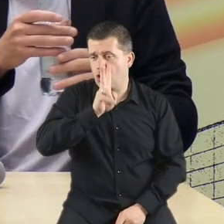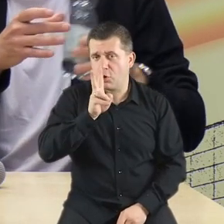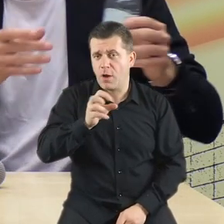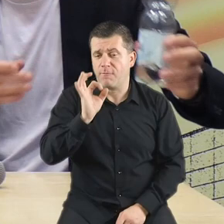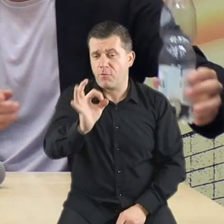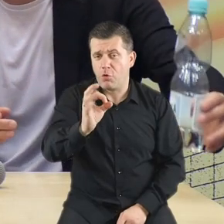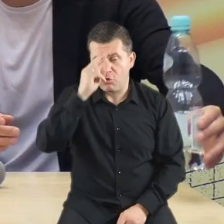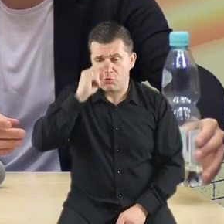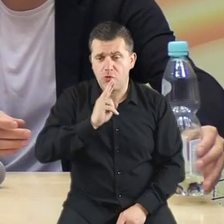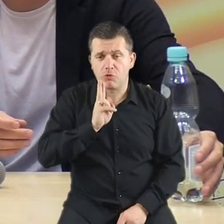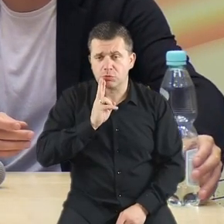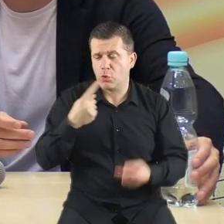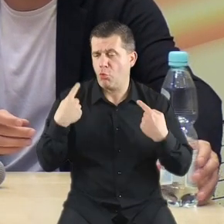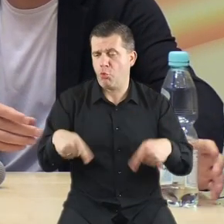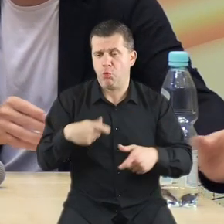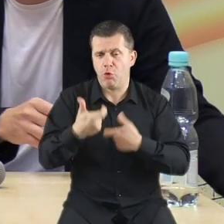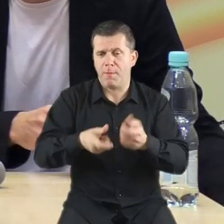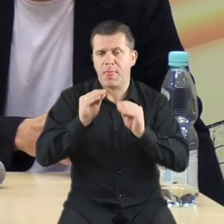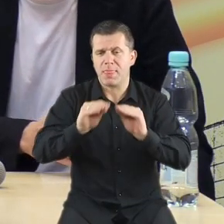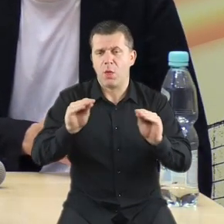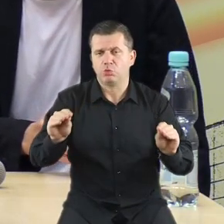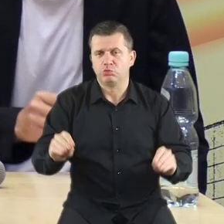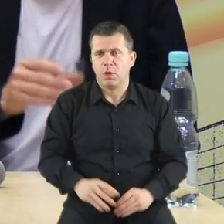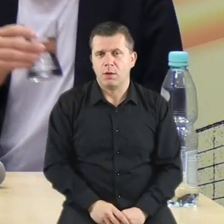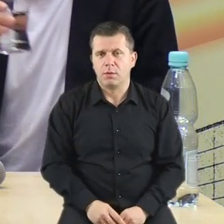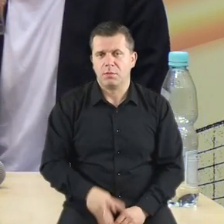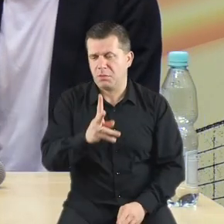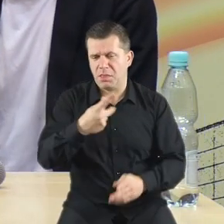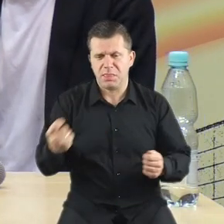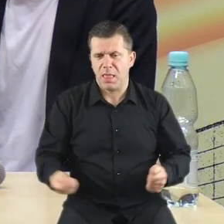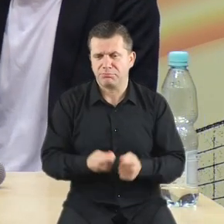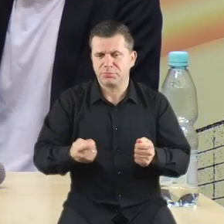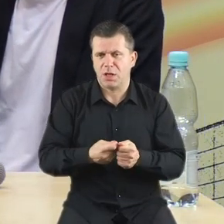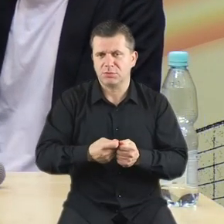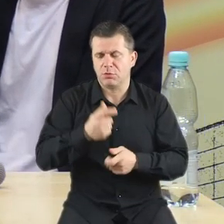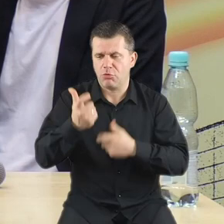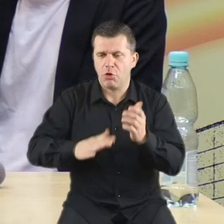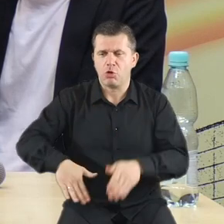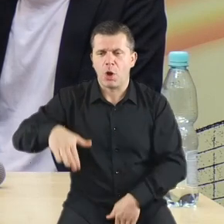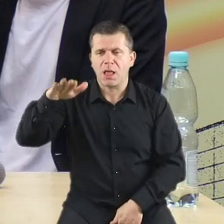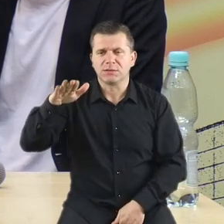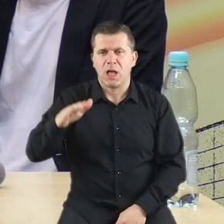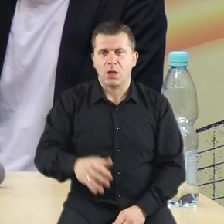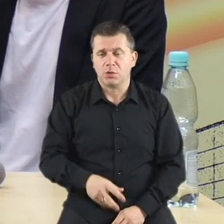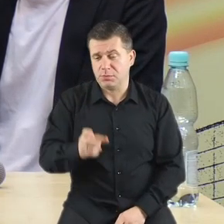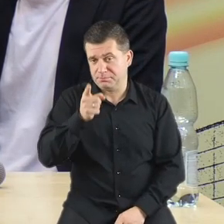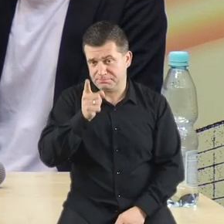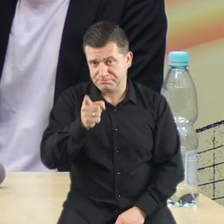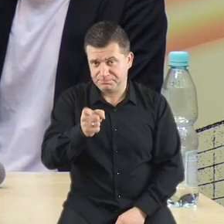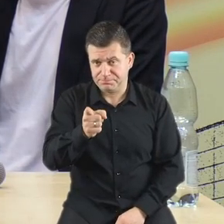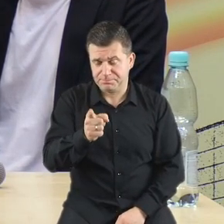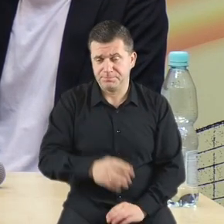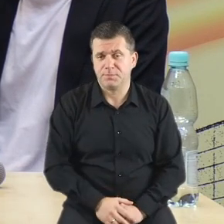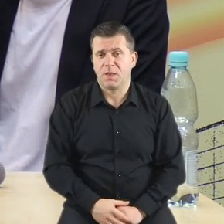pana rodzice nie wchodzili w rolę nauczycieli, nie przeszkadzali mu w dorastaniu. Czy pan wobec